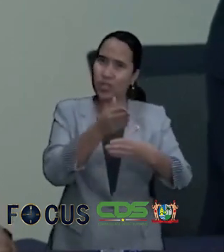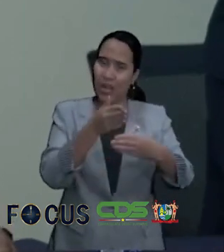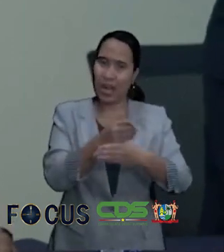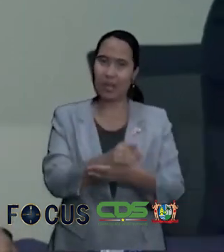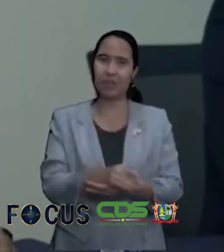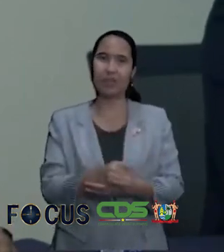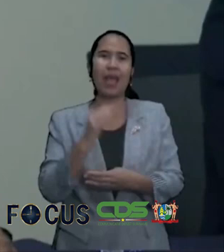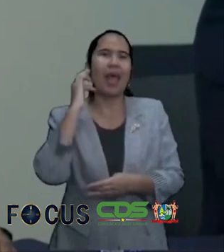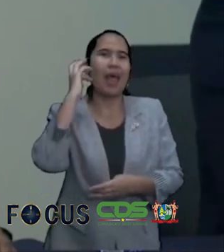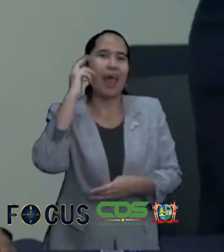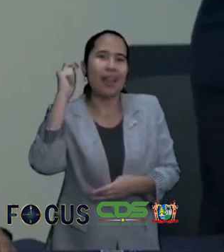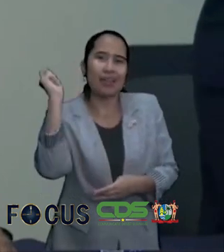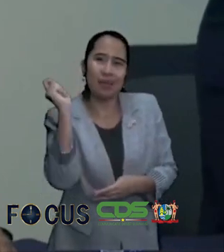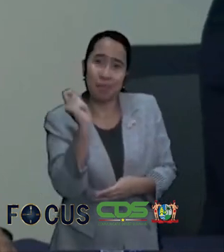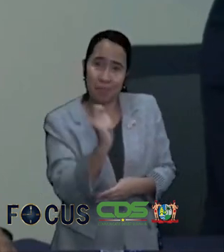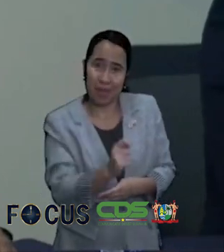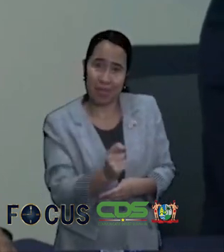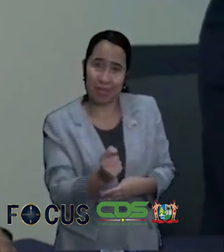maand gaat er aan de subsidie,